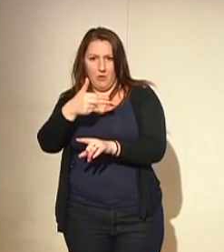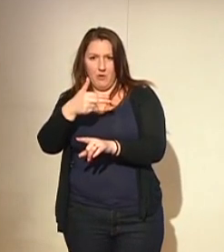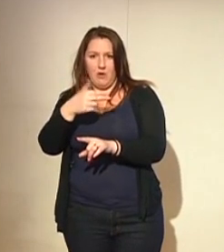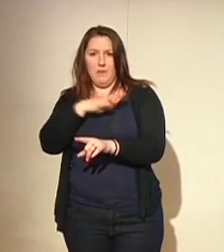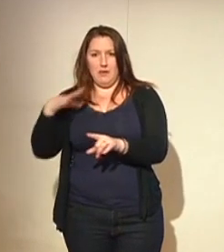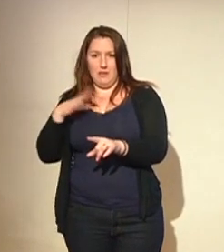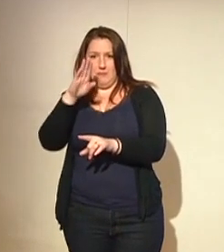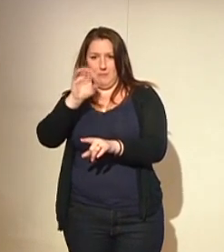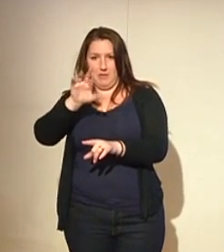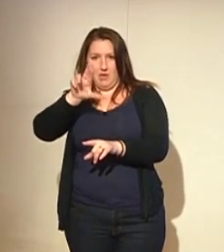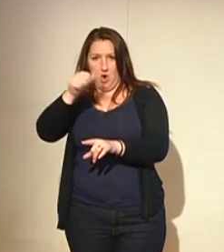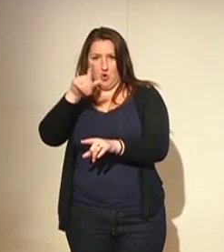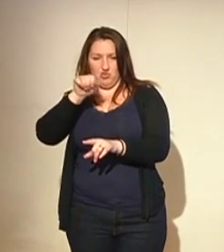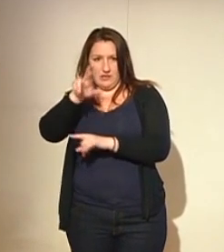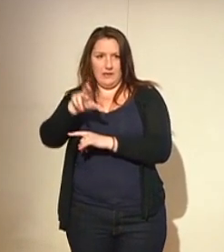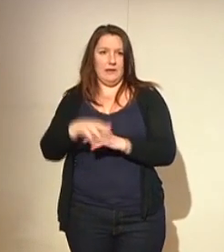Béranger